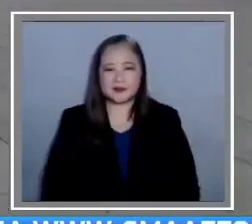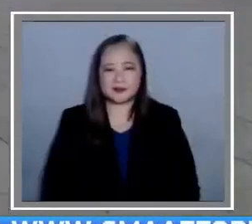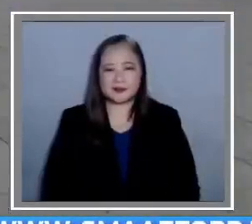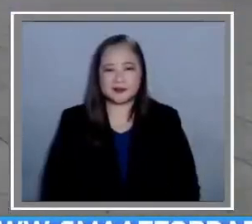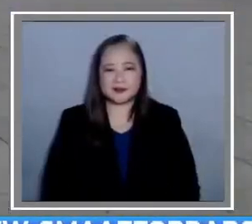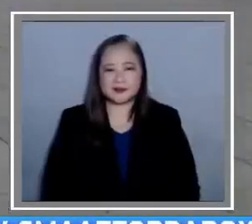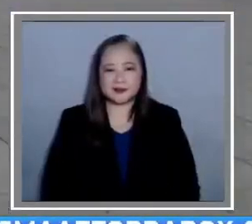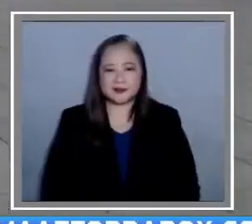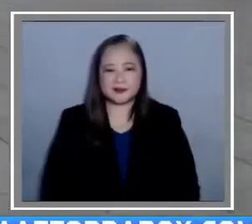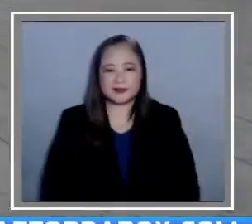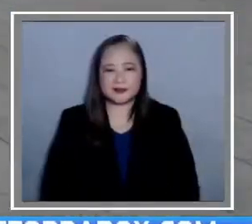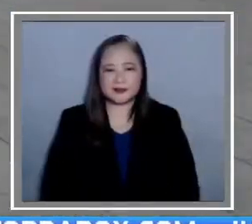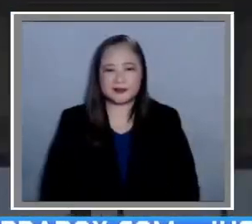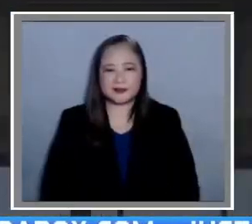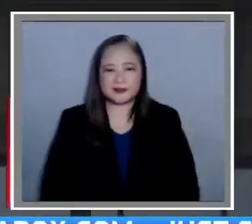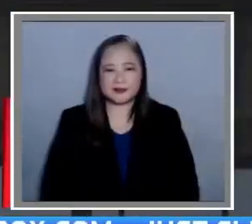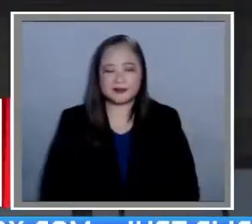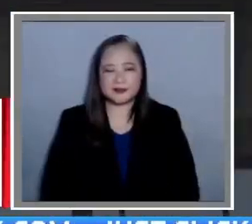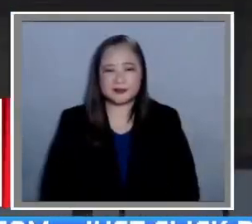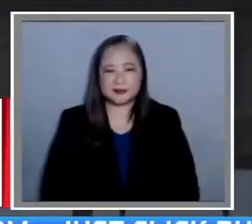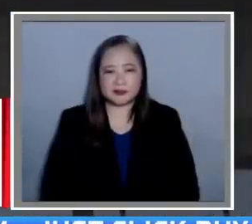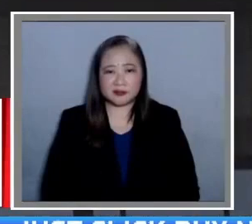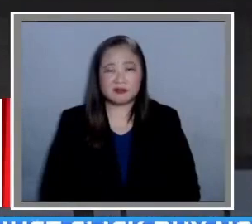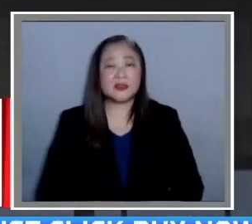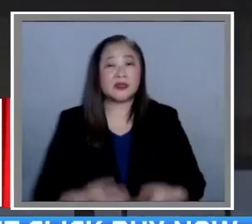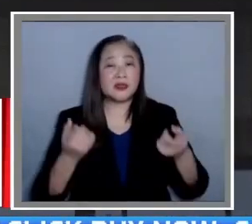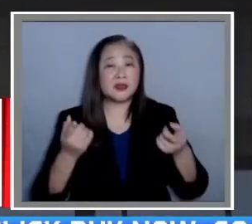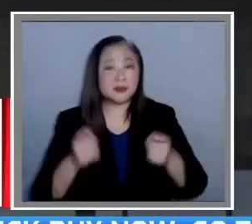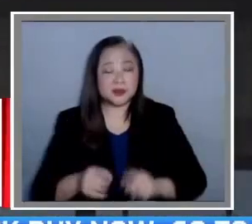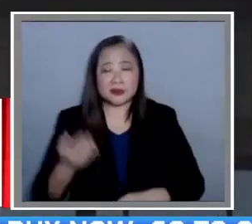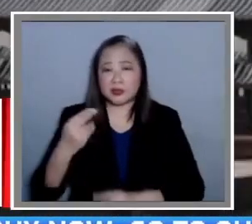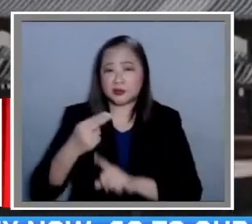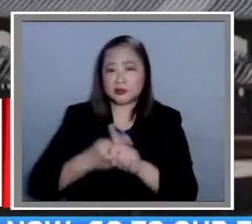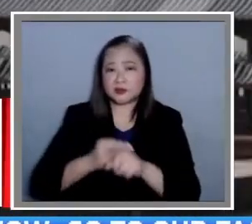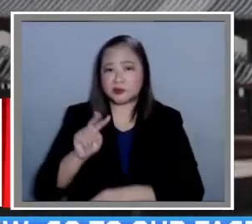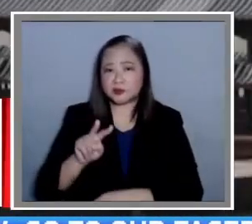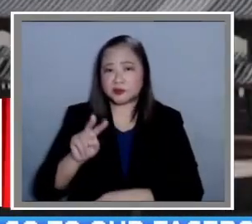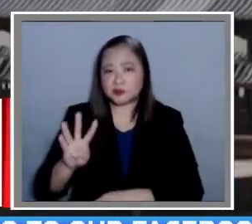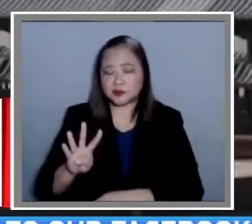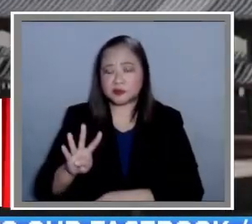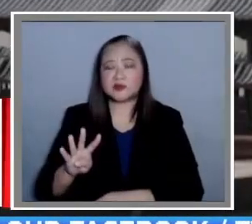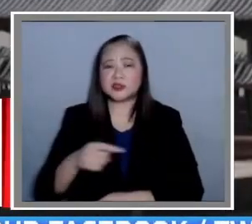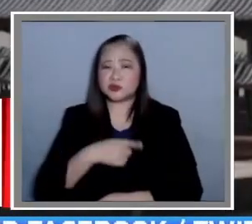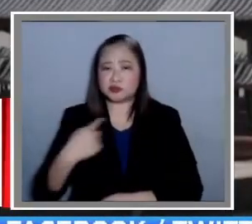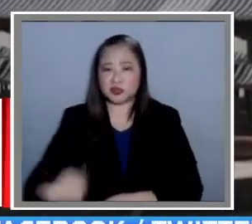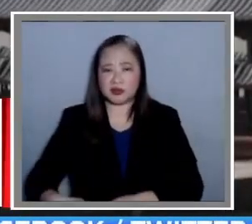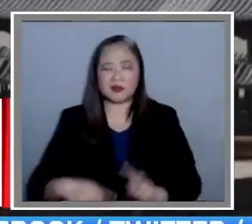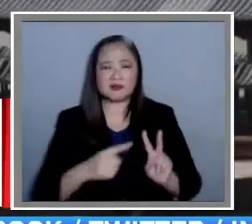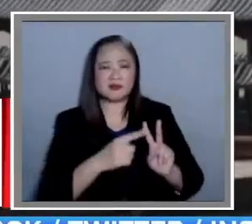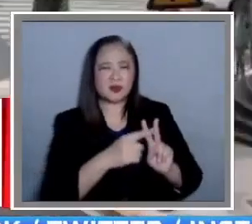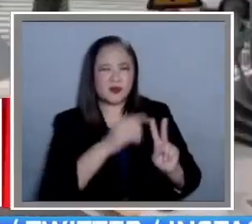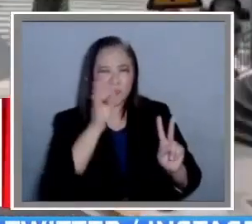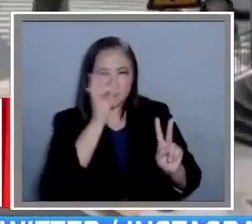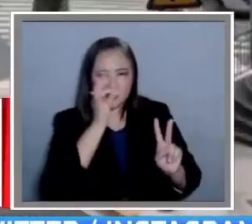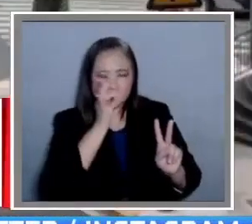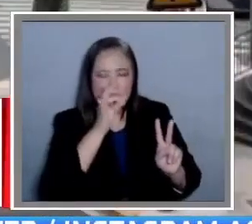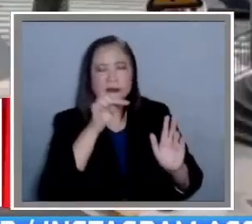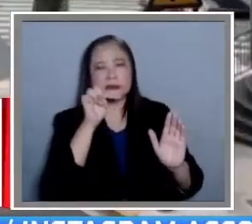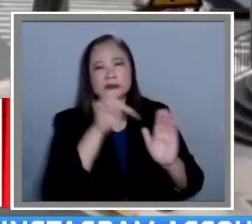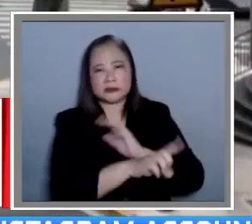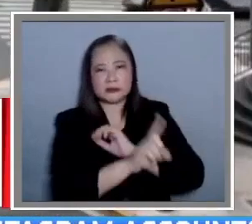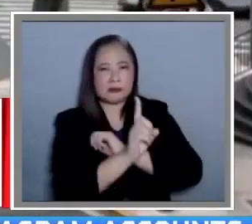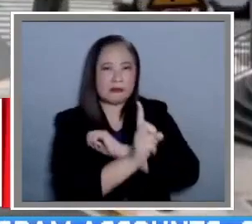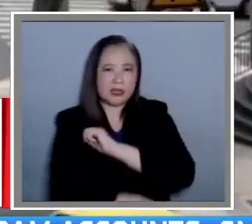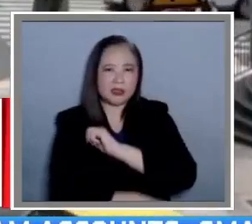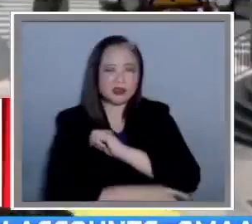Aguinaldo binitay ng China Nong November 24 ang dalawang Pilipinong na-convict ng drug trafficking doon 2013